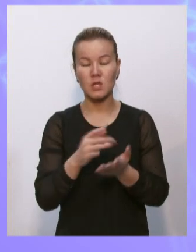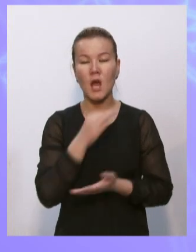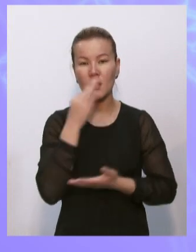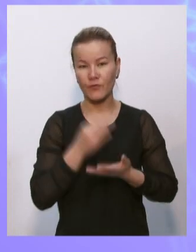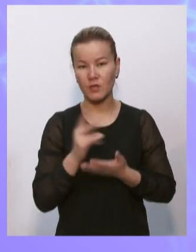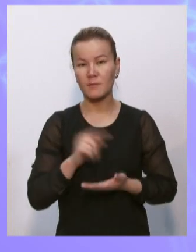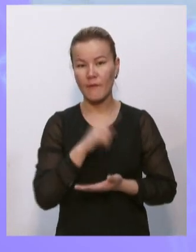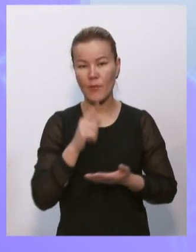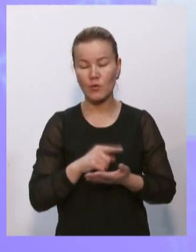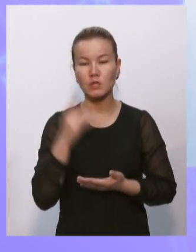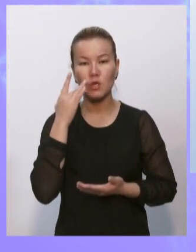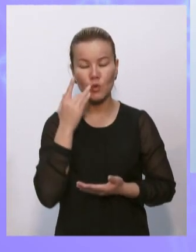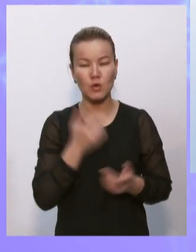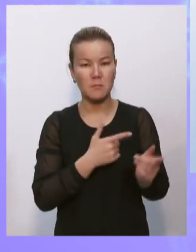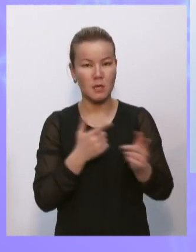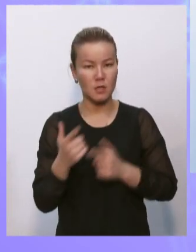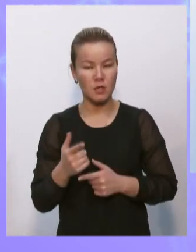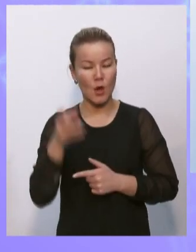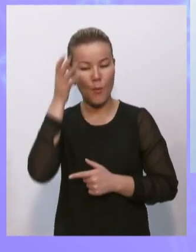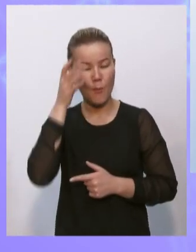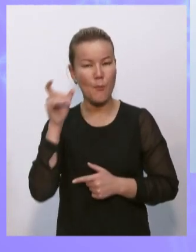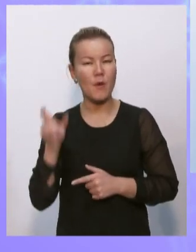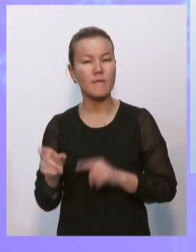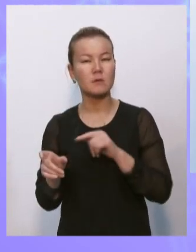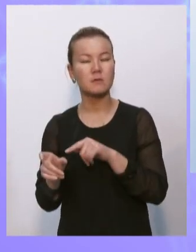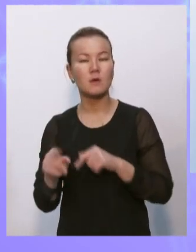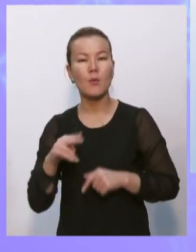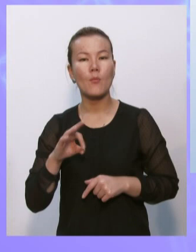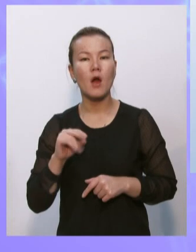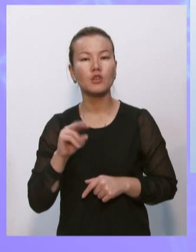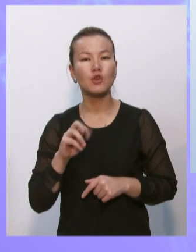вопросы, которые приготовил нам профессор Почемучка.